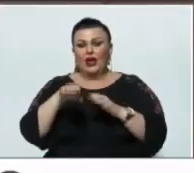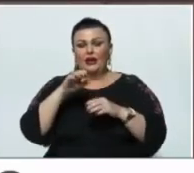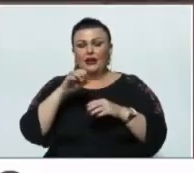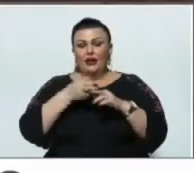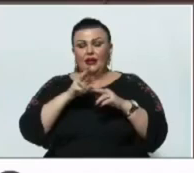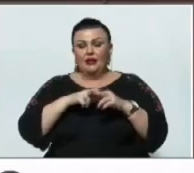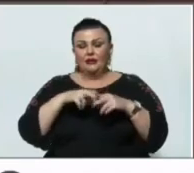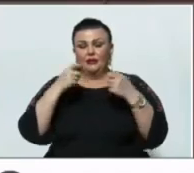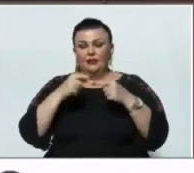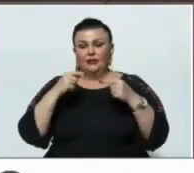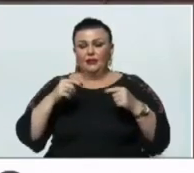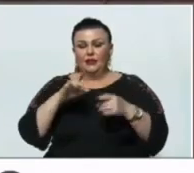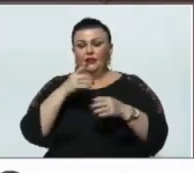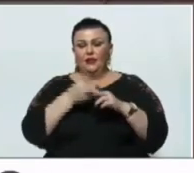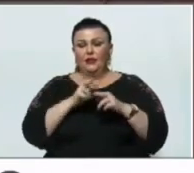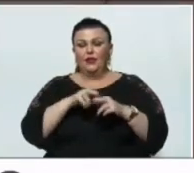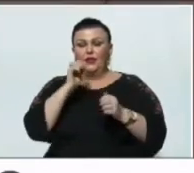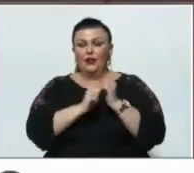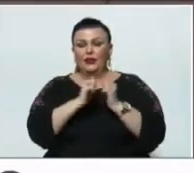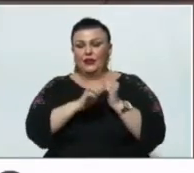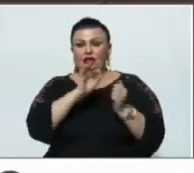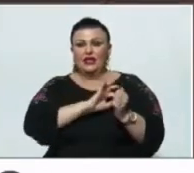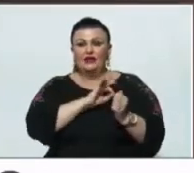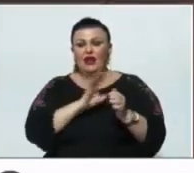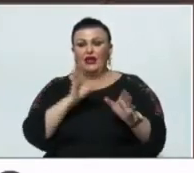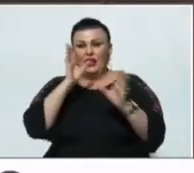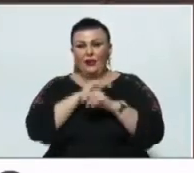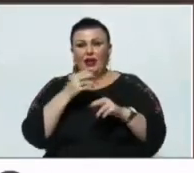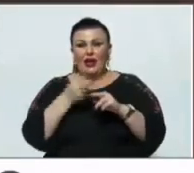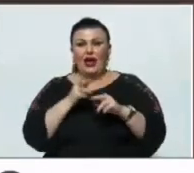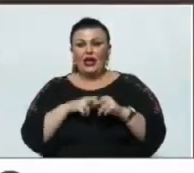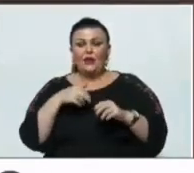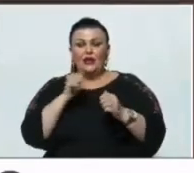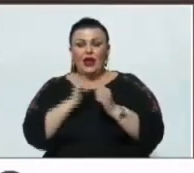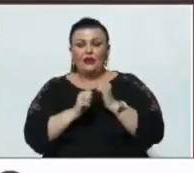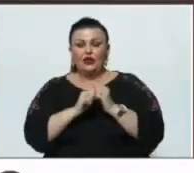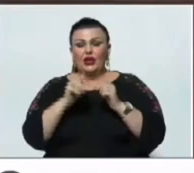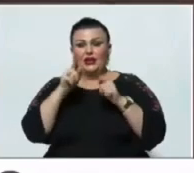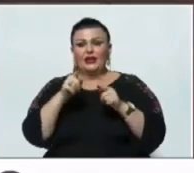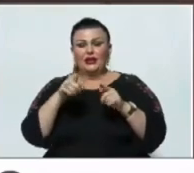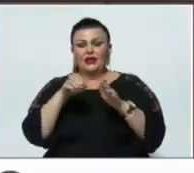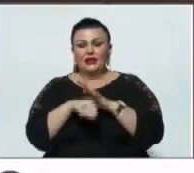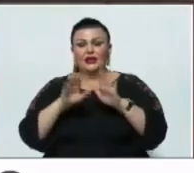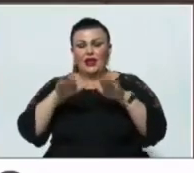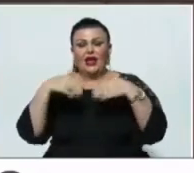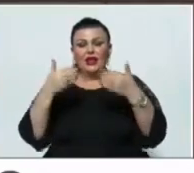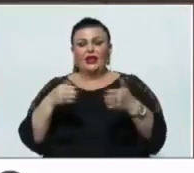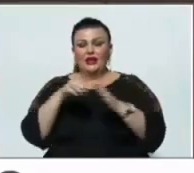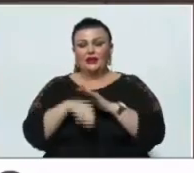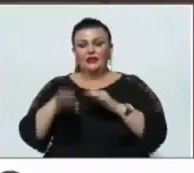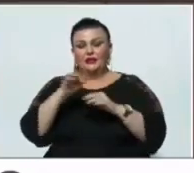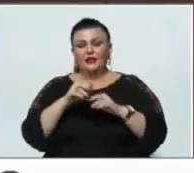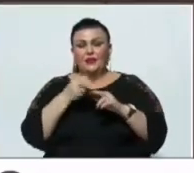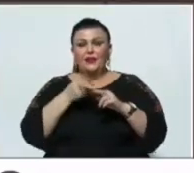alətlərdən mütəmadi şəkildə istifadə edə bilərlər. Biz hər zaman sizinlə müzakirələr aparmaq, sizin təklif layihələrinizi və